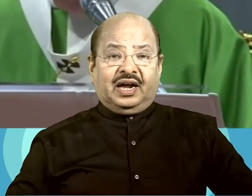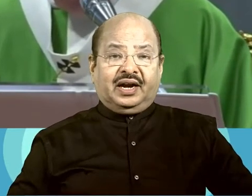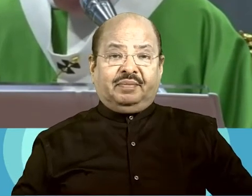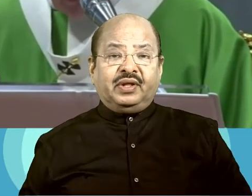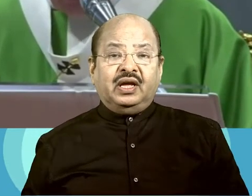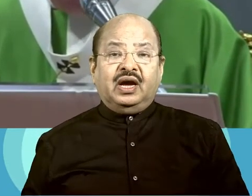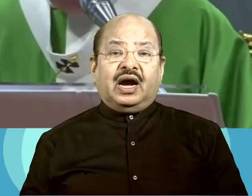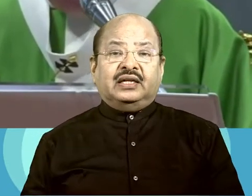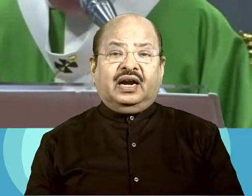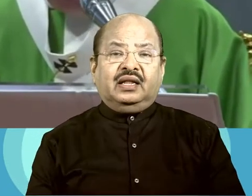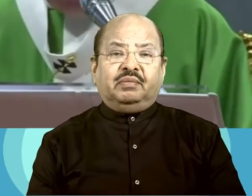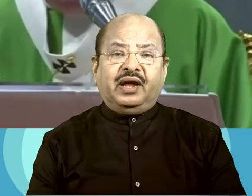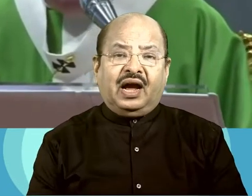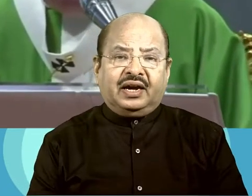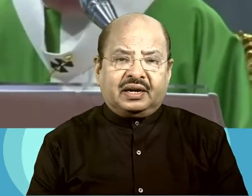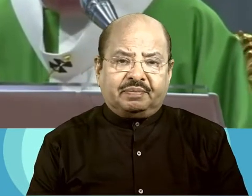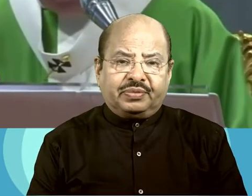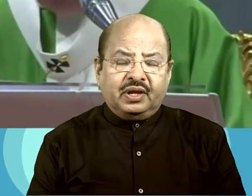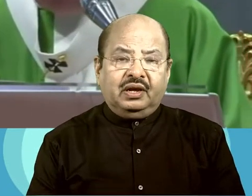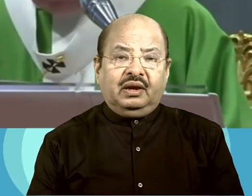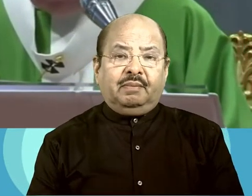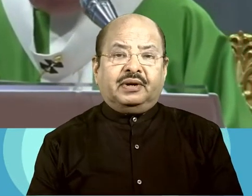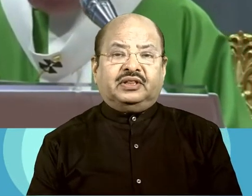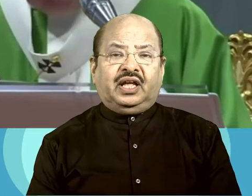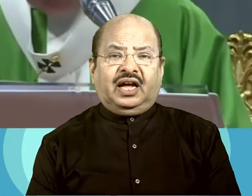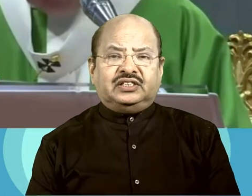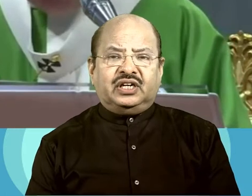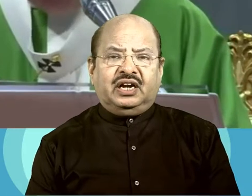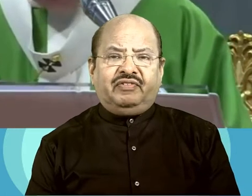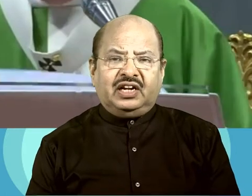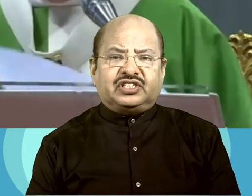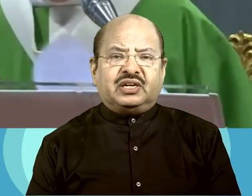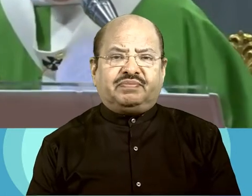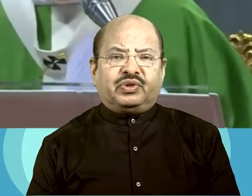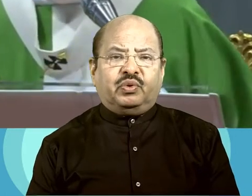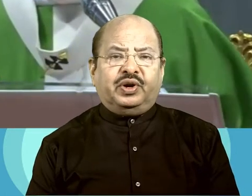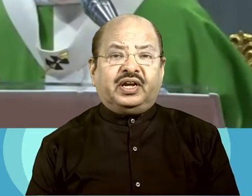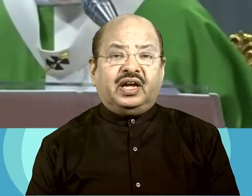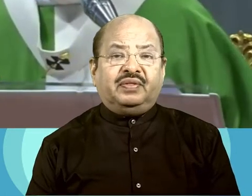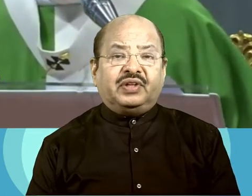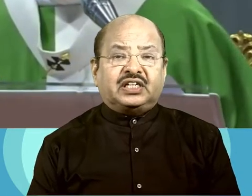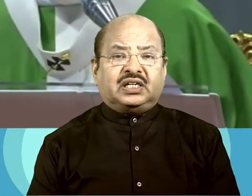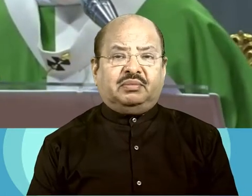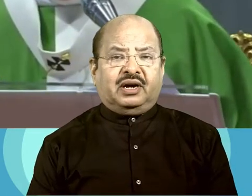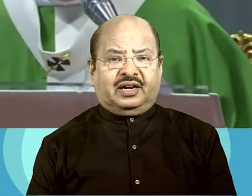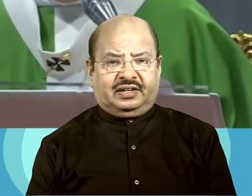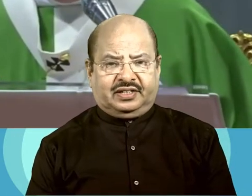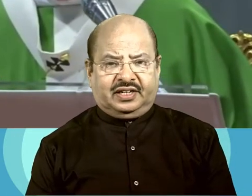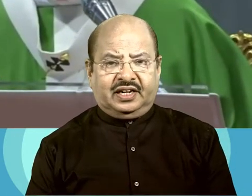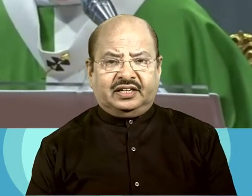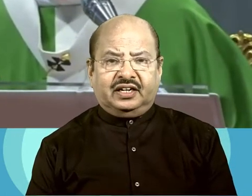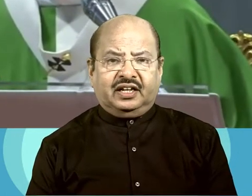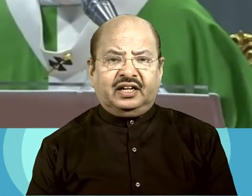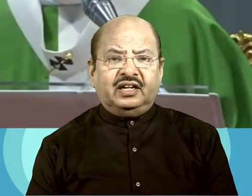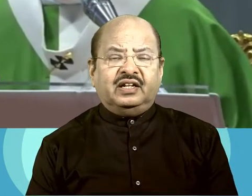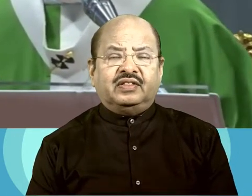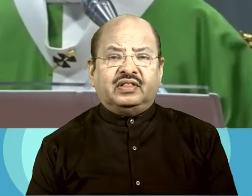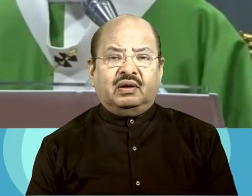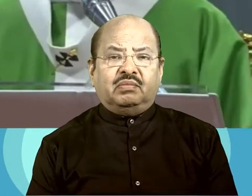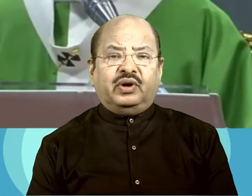മറിയം. കാരണം അതാണ് നമ്മുടെ ആഗ്രഹം. പ്രത്യാശയുടെ വെളിച്ചം ഒരിക്കലും നഷ്ടമാകരുത്